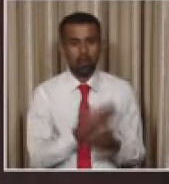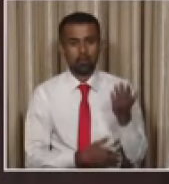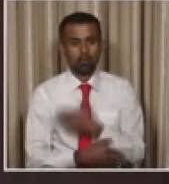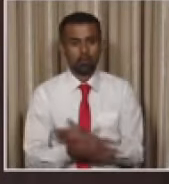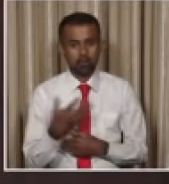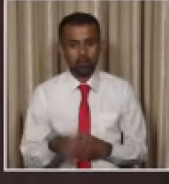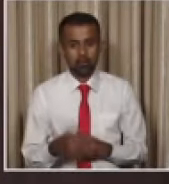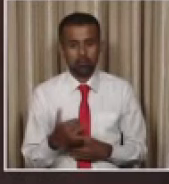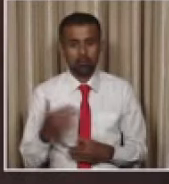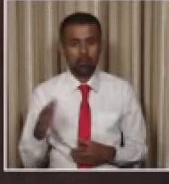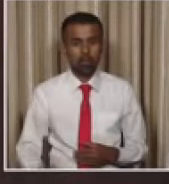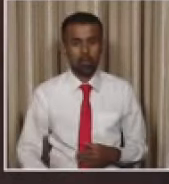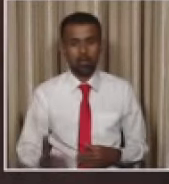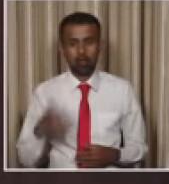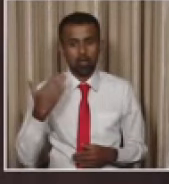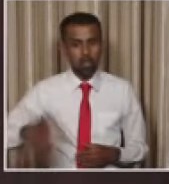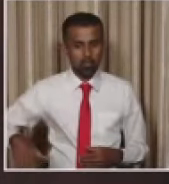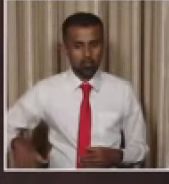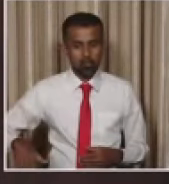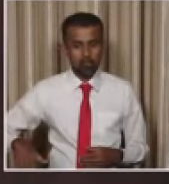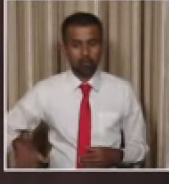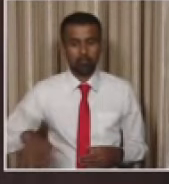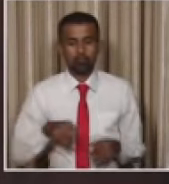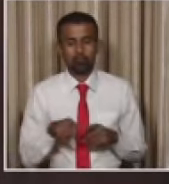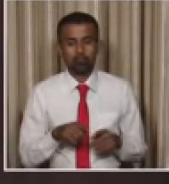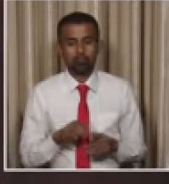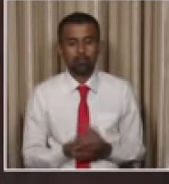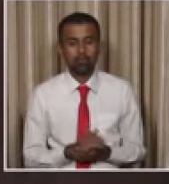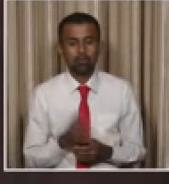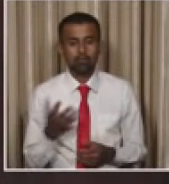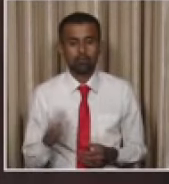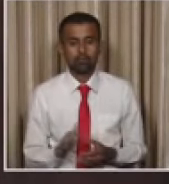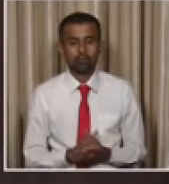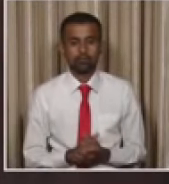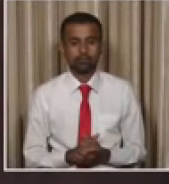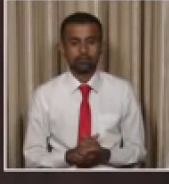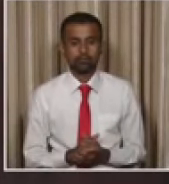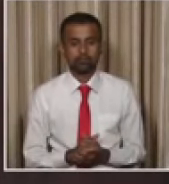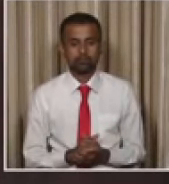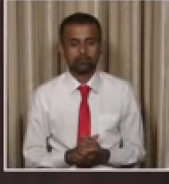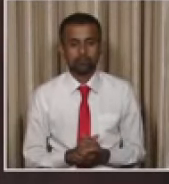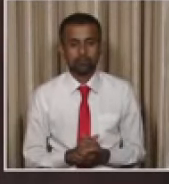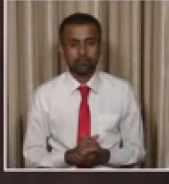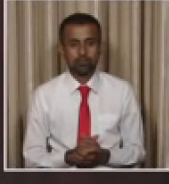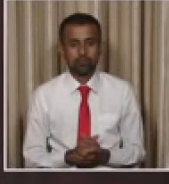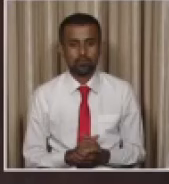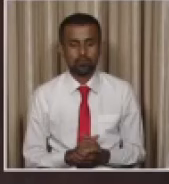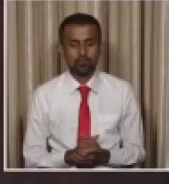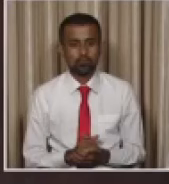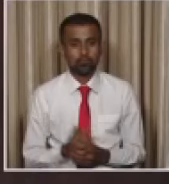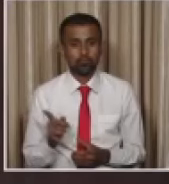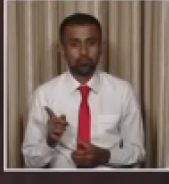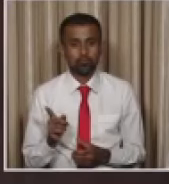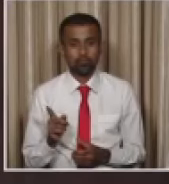කපලා සමහරගේ කකුල් කපලා මේ වගේ තැම්මල් තැම් තත්තර පත් වෙලා තිනවා මේක මේගොල්ලන්ට